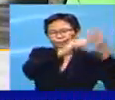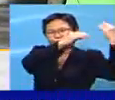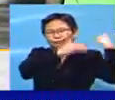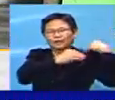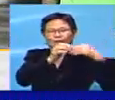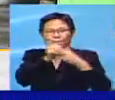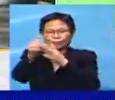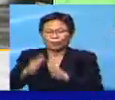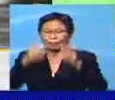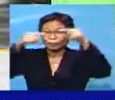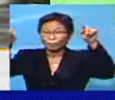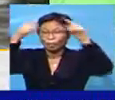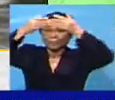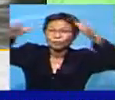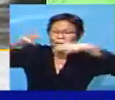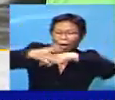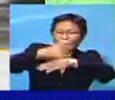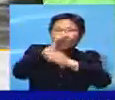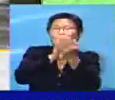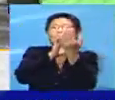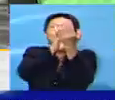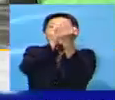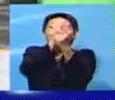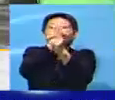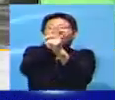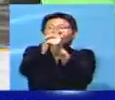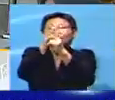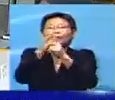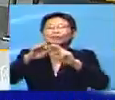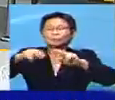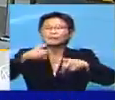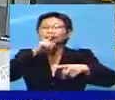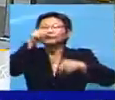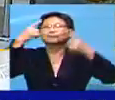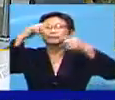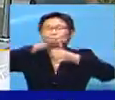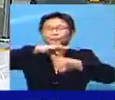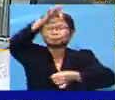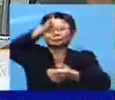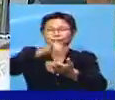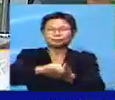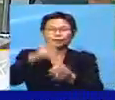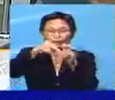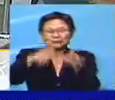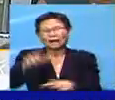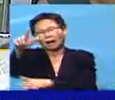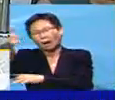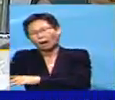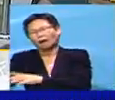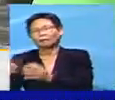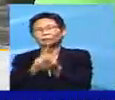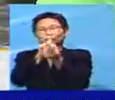mahasiswa merupakan pendedahan awal ke arah merealisasikan aspirasi tersebut sementara itu peserta lain yang